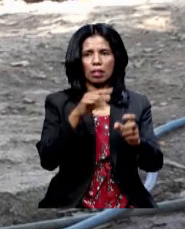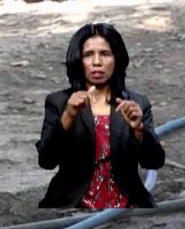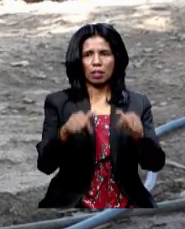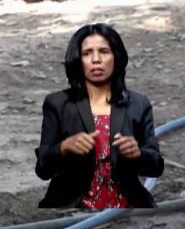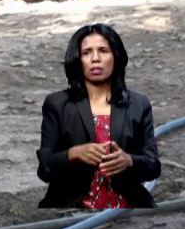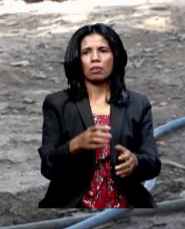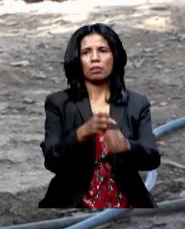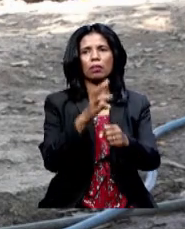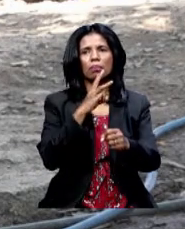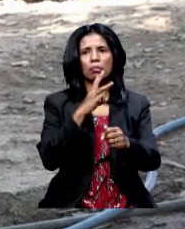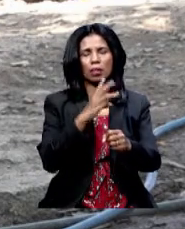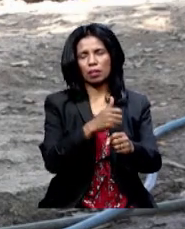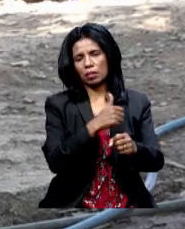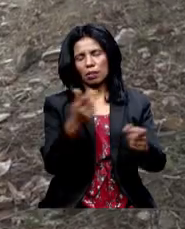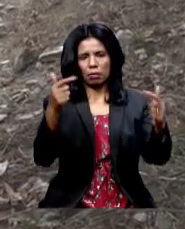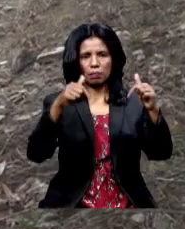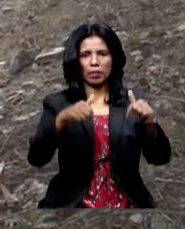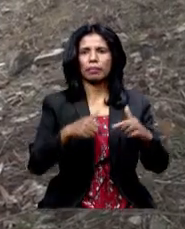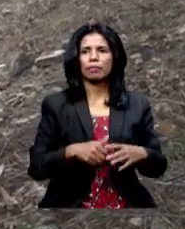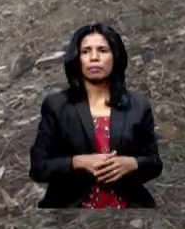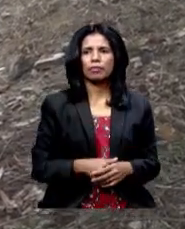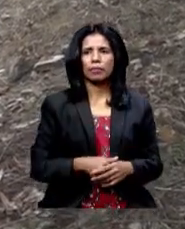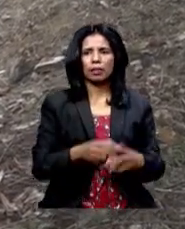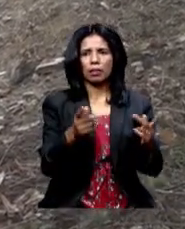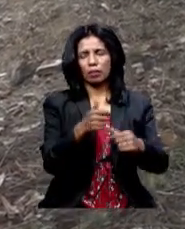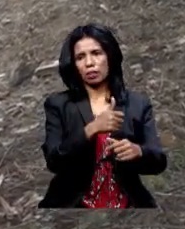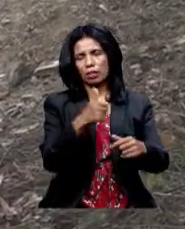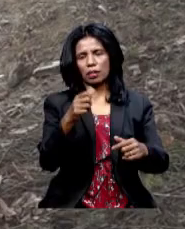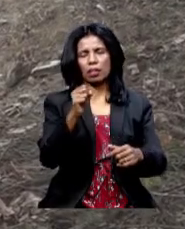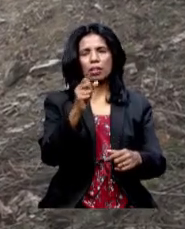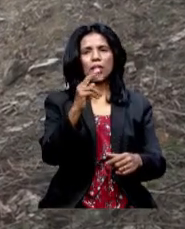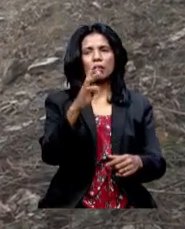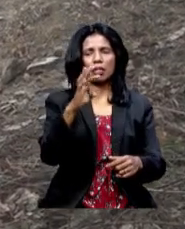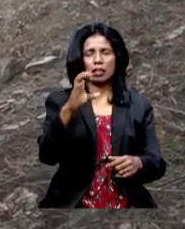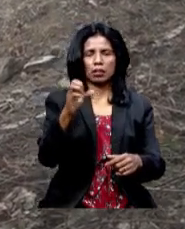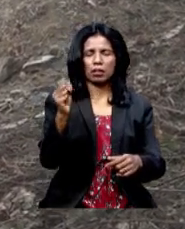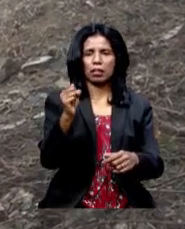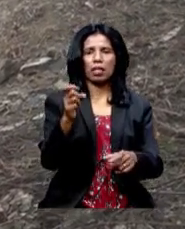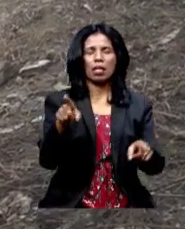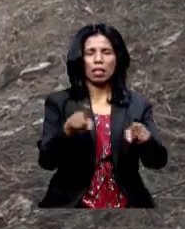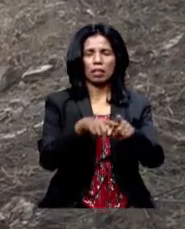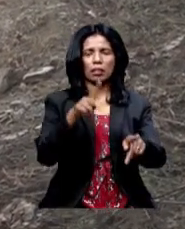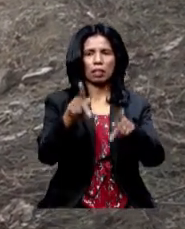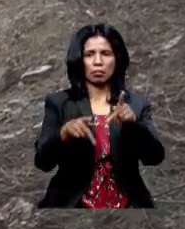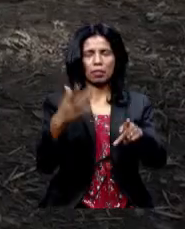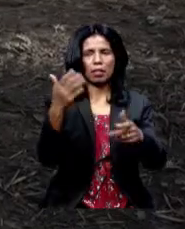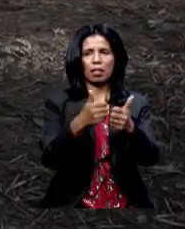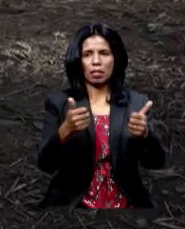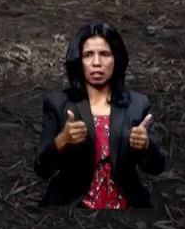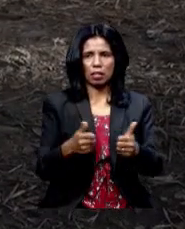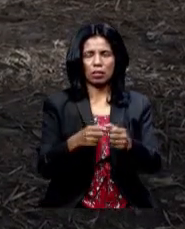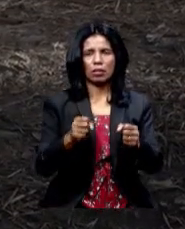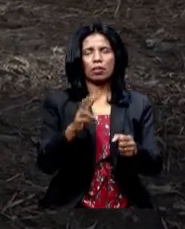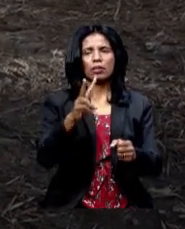bar fut fal bei seluk mai ha kar kene ha tare. Ia fatin seluk Narse Simenes hane san komunidade ia aldeia Terus 9 suku Vila